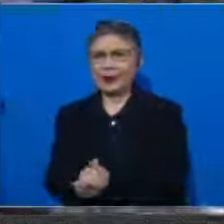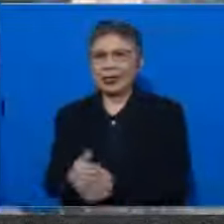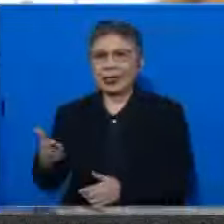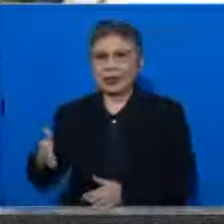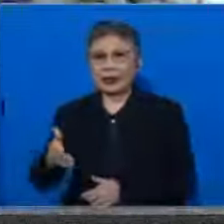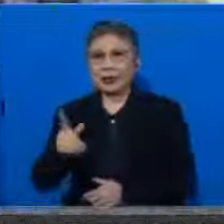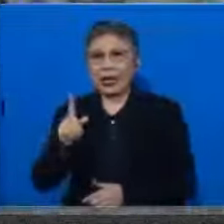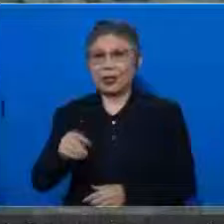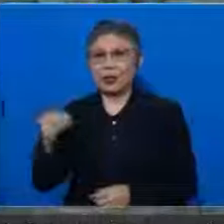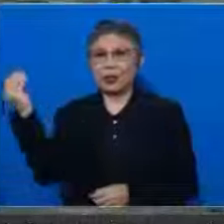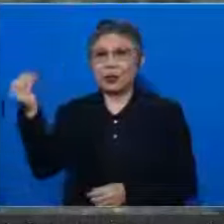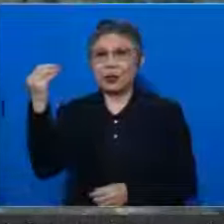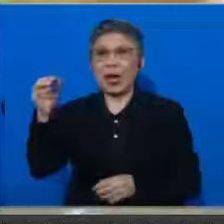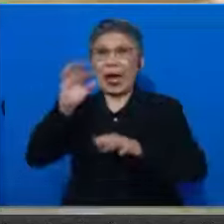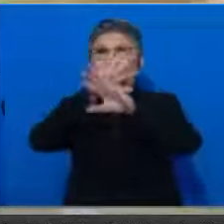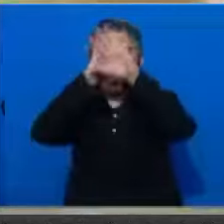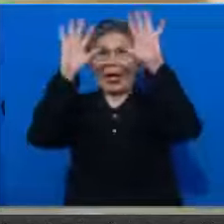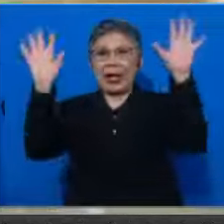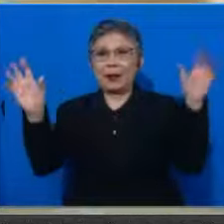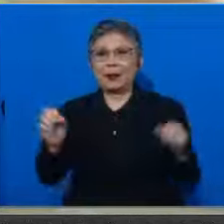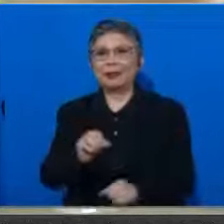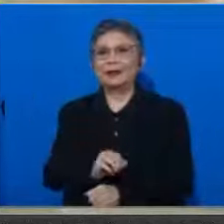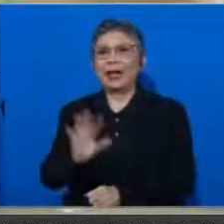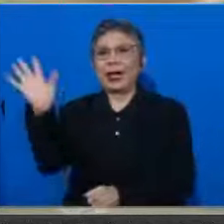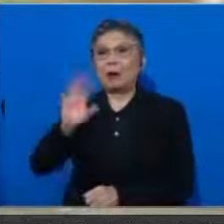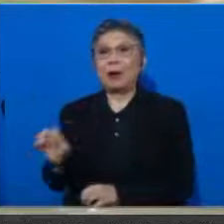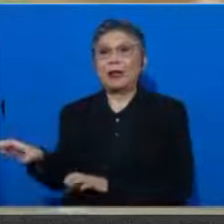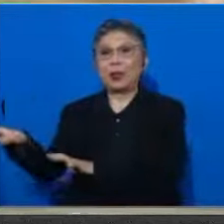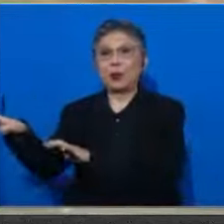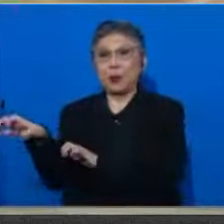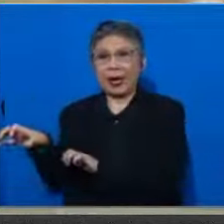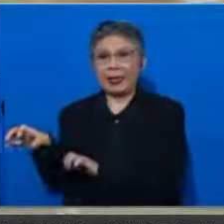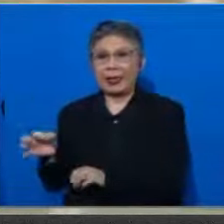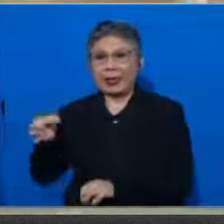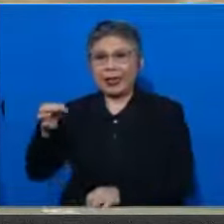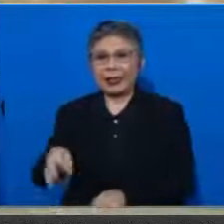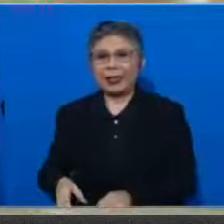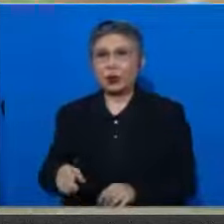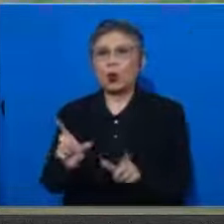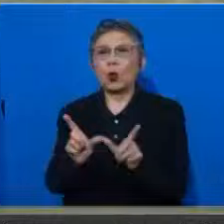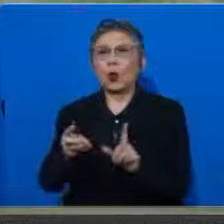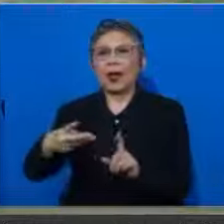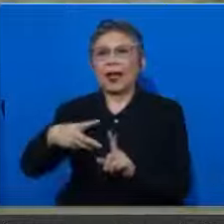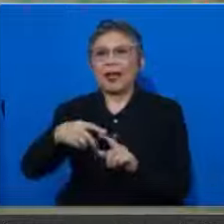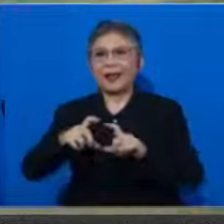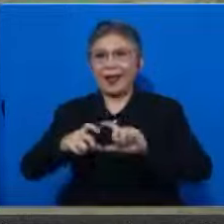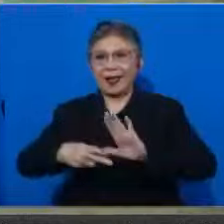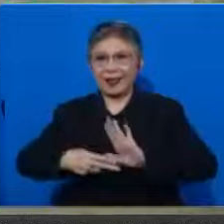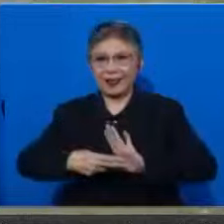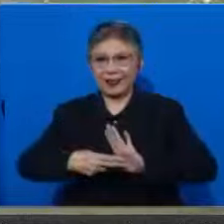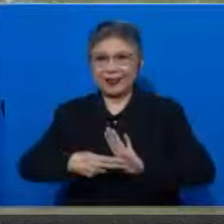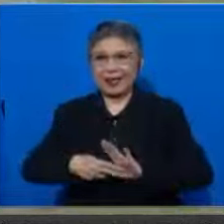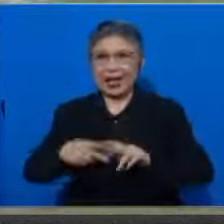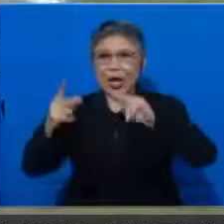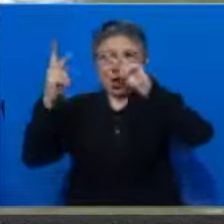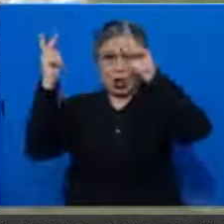ke salah satu wisata alam di Kabupaten Tuban. Terletak di Desa Tuwiri Wetan, wisata alam ini mengusung